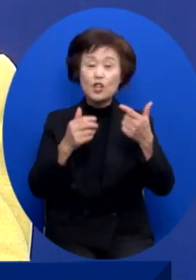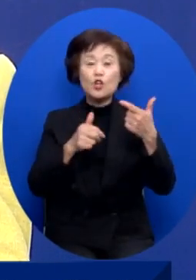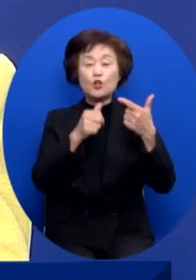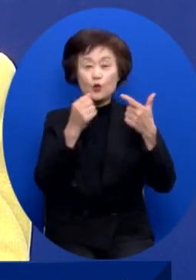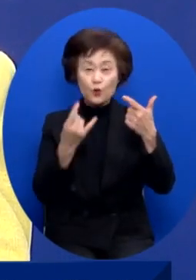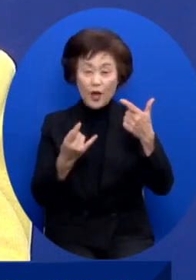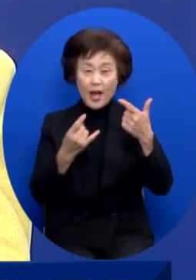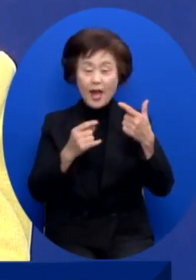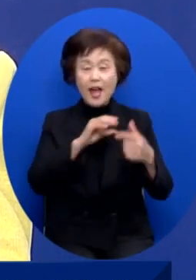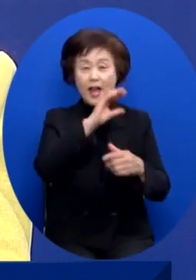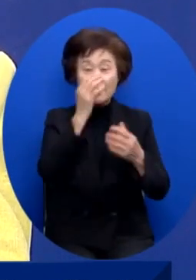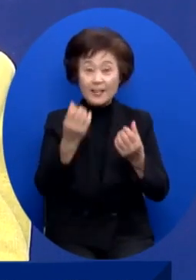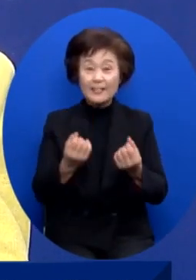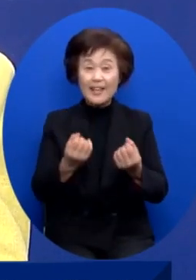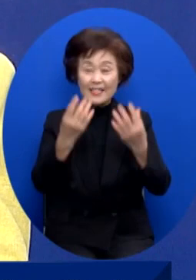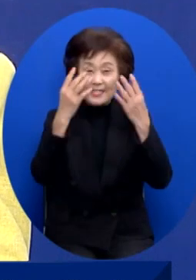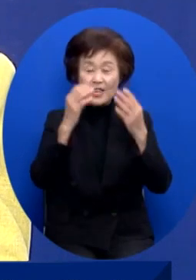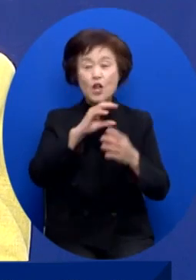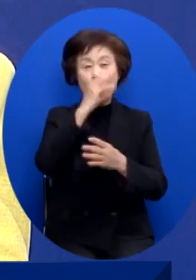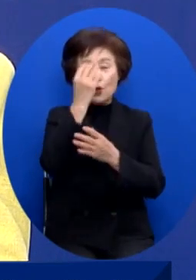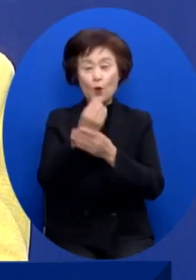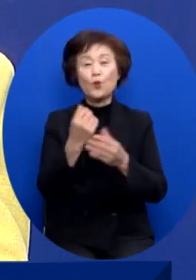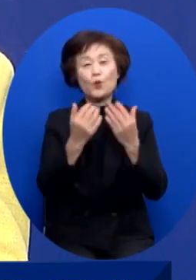대회를 개최했습니다 화이트